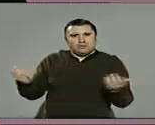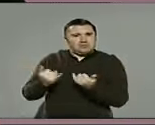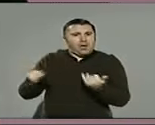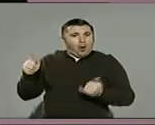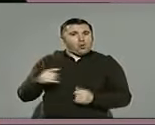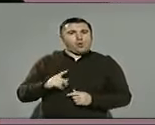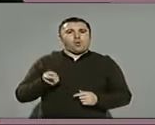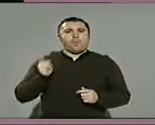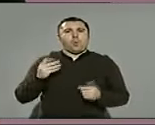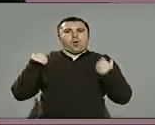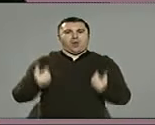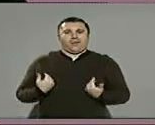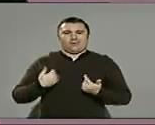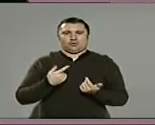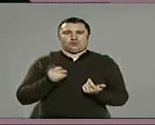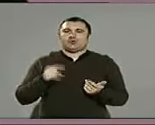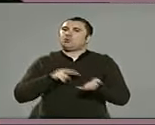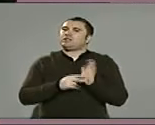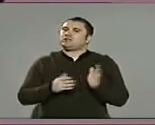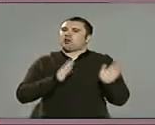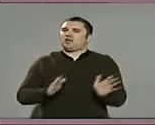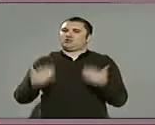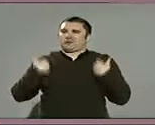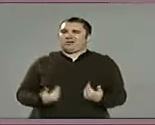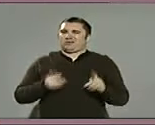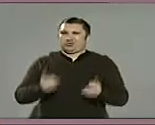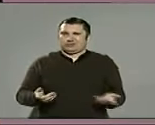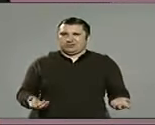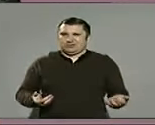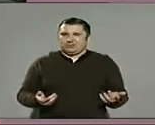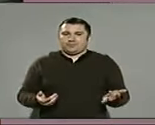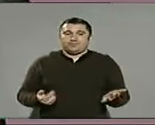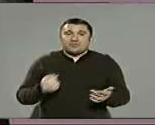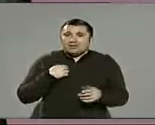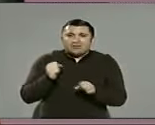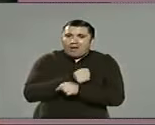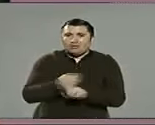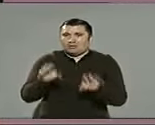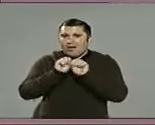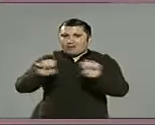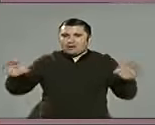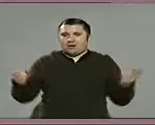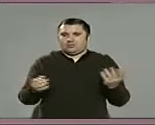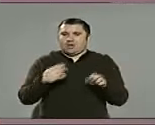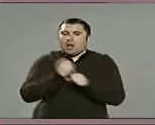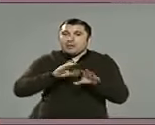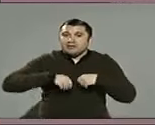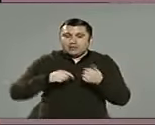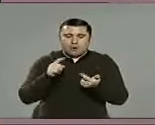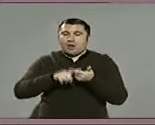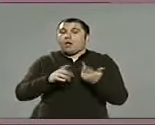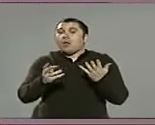und eine Frage des politischen Anstands. Ich kann niemandem erklären, dass Arbeitnehmer, Familien,